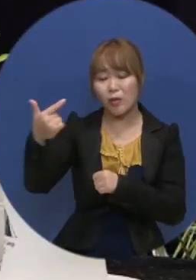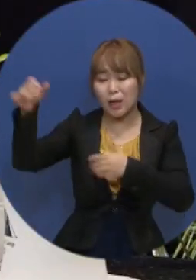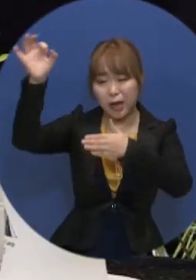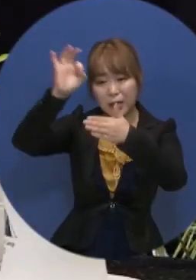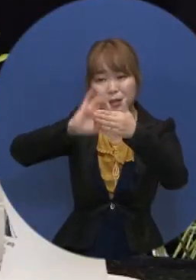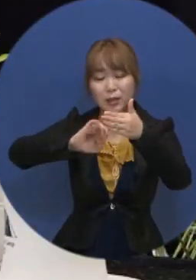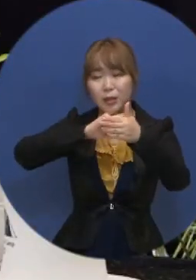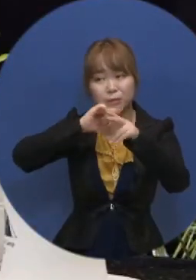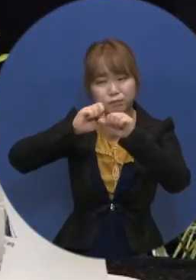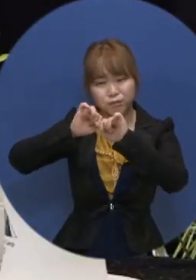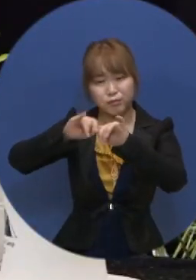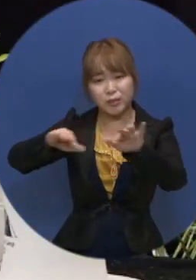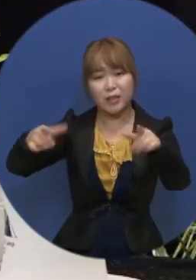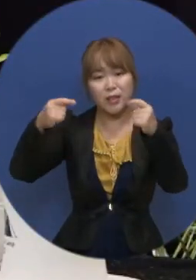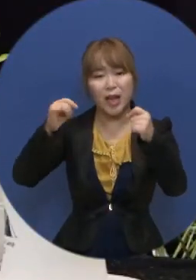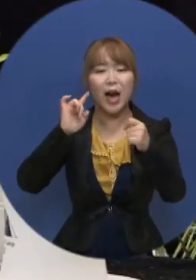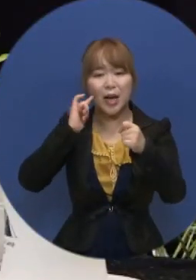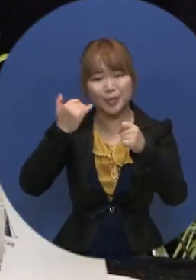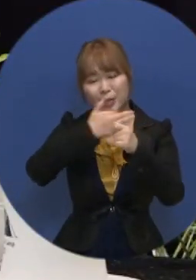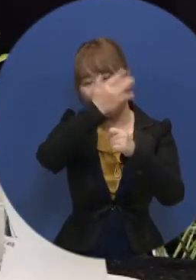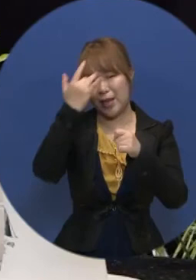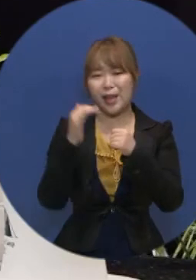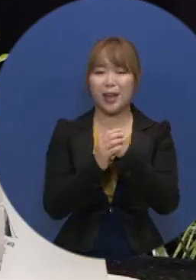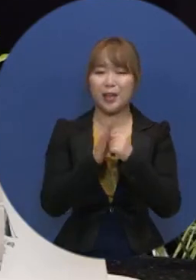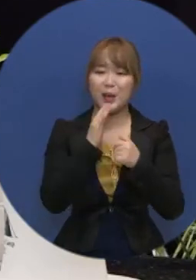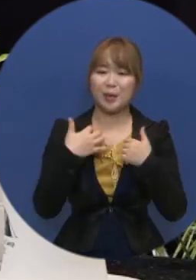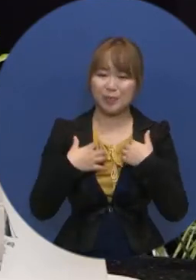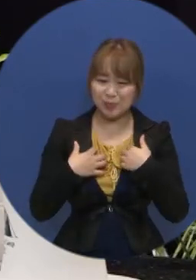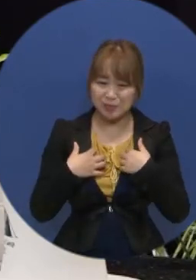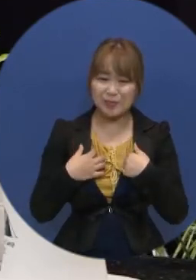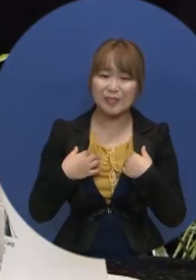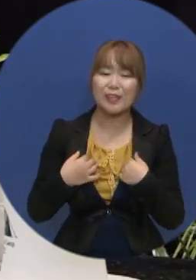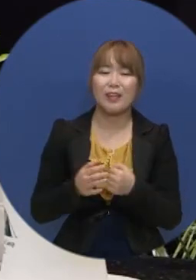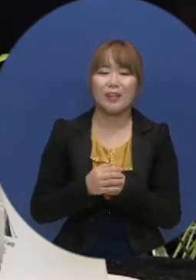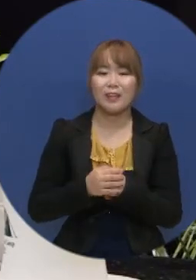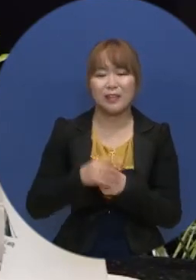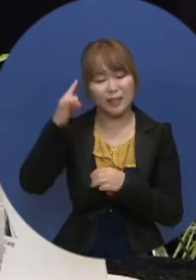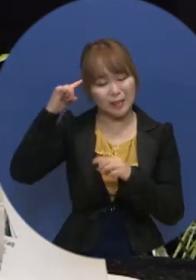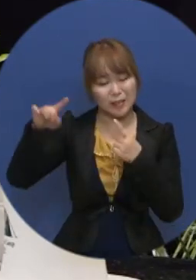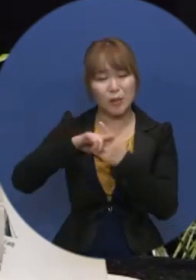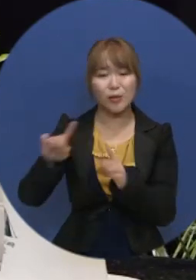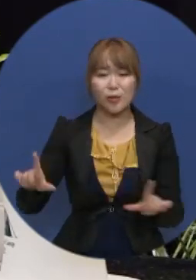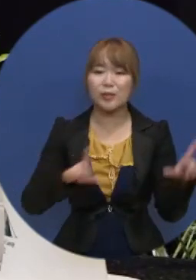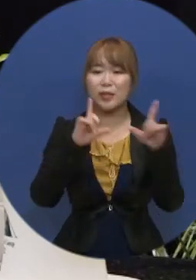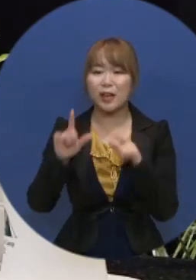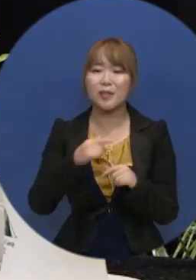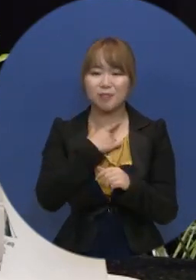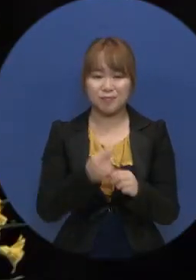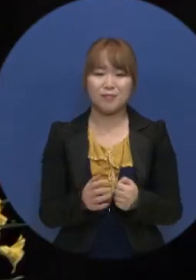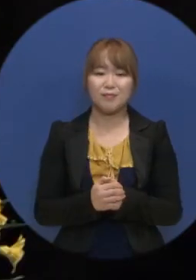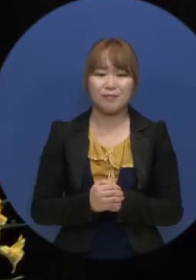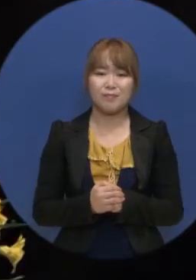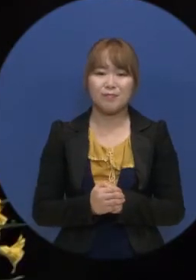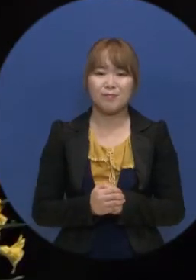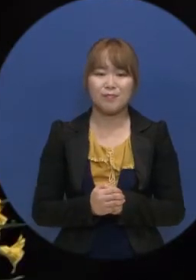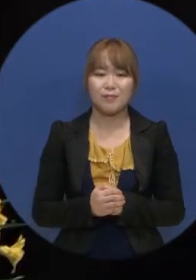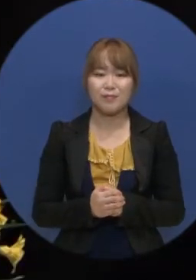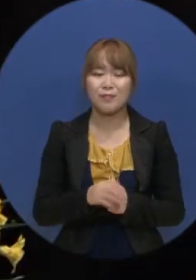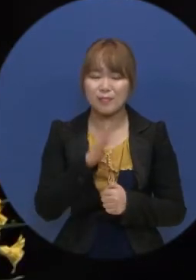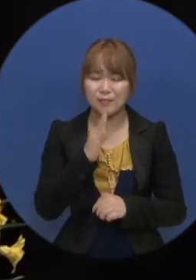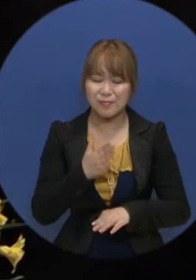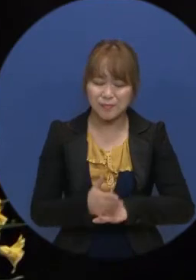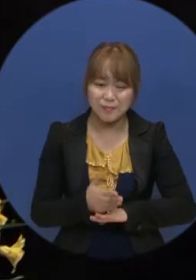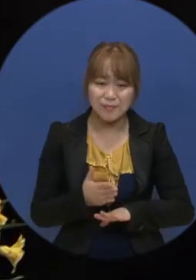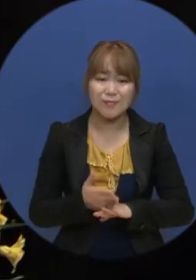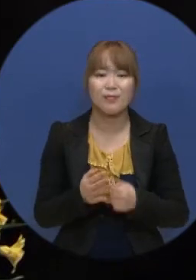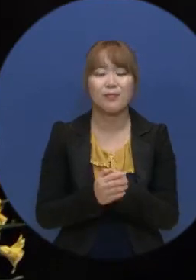노을처럼 아름답게 네. 명랑하게 네. 긍정적으로 살았으면 좋겠습니다. 네, 너무